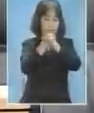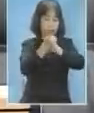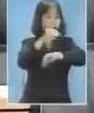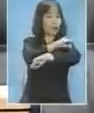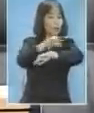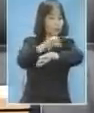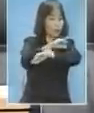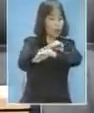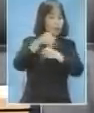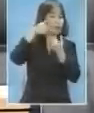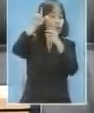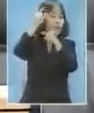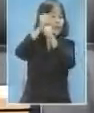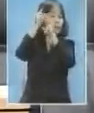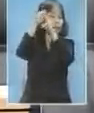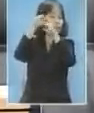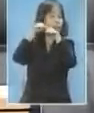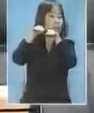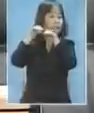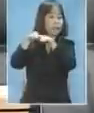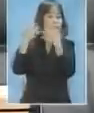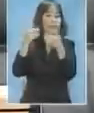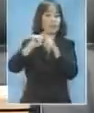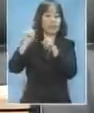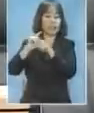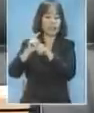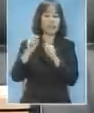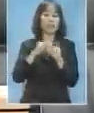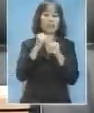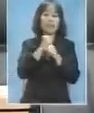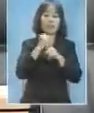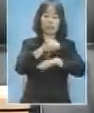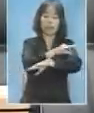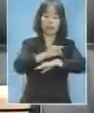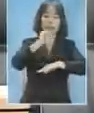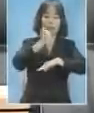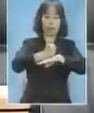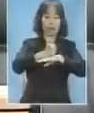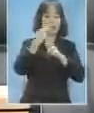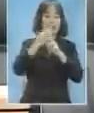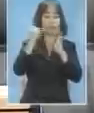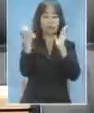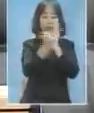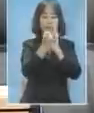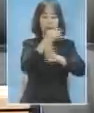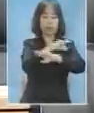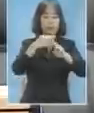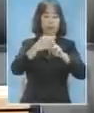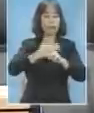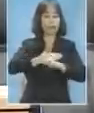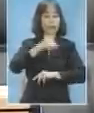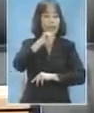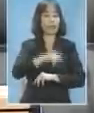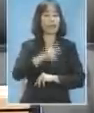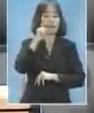OEM เป็น ODM มีดีไซน์แล้วก็ไปสู่การเป็นประเทศที่เป็นเจ้าของแบรนด์ซึ่งจำเป็นจะต้